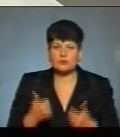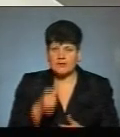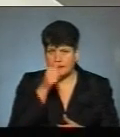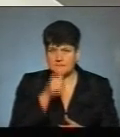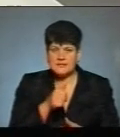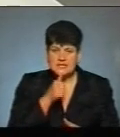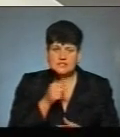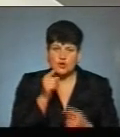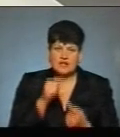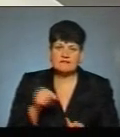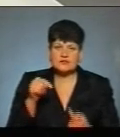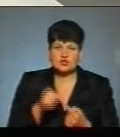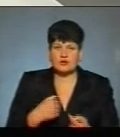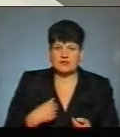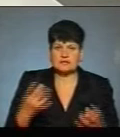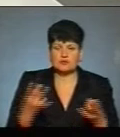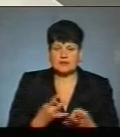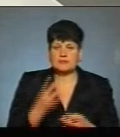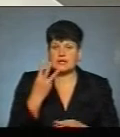і визначало від нас потребу на